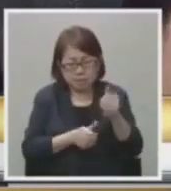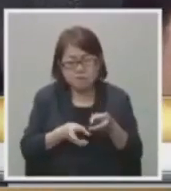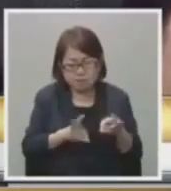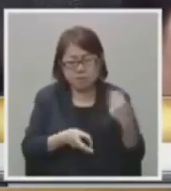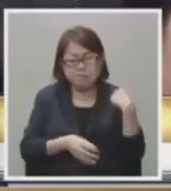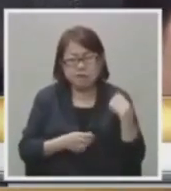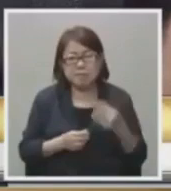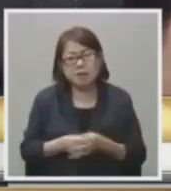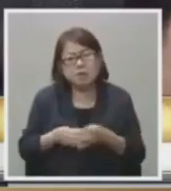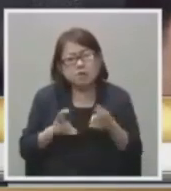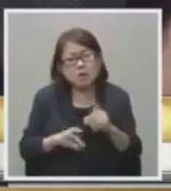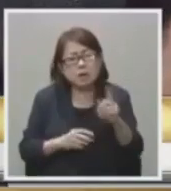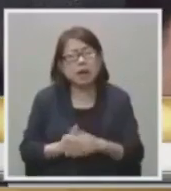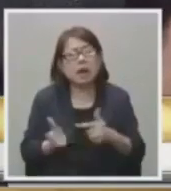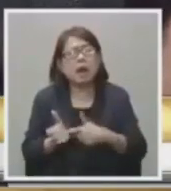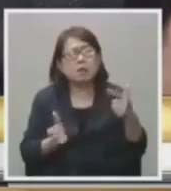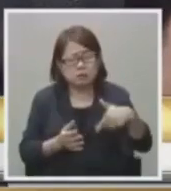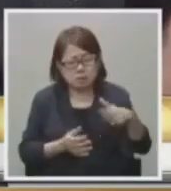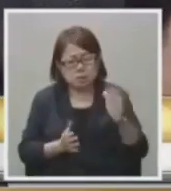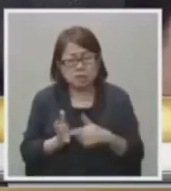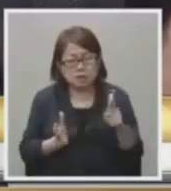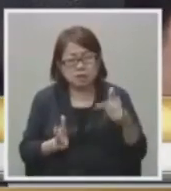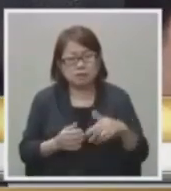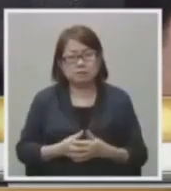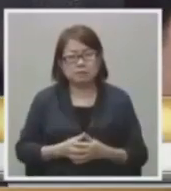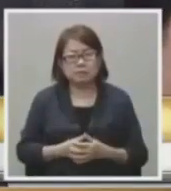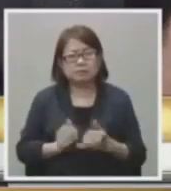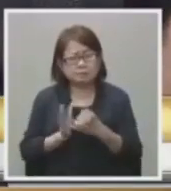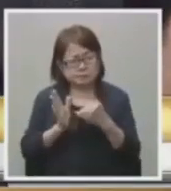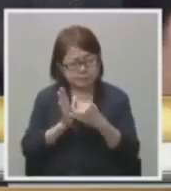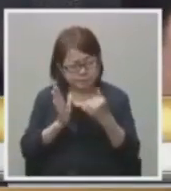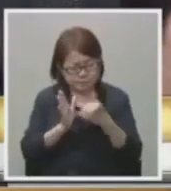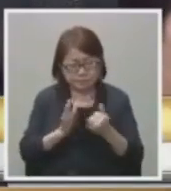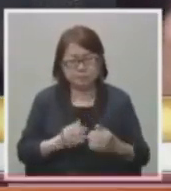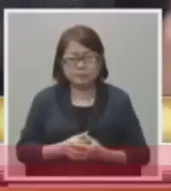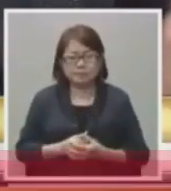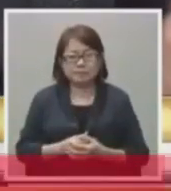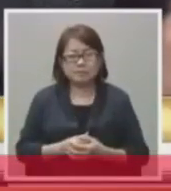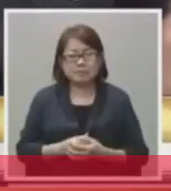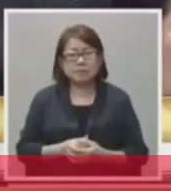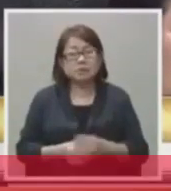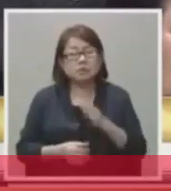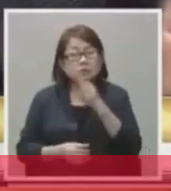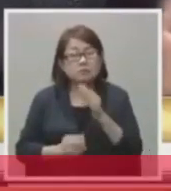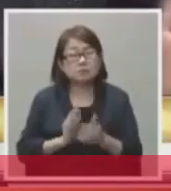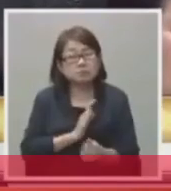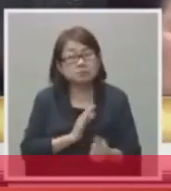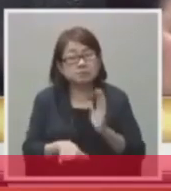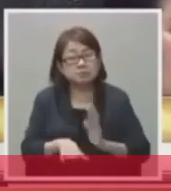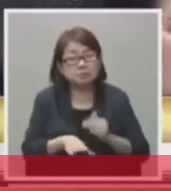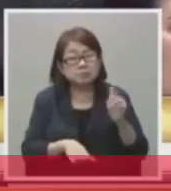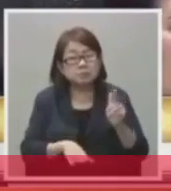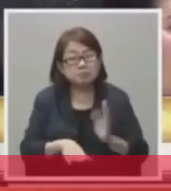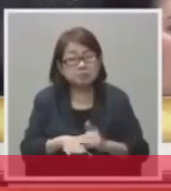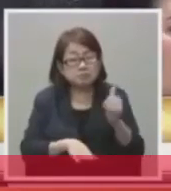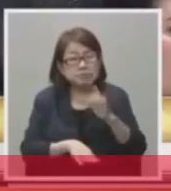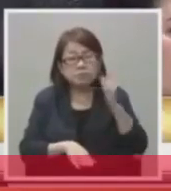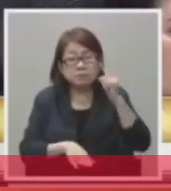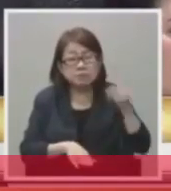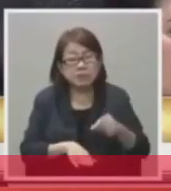ธีแก้คือให้ท่านลาออกง่ายมากเลยถ้าไม่มีความสามารถคนอื่นเขาจะได้ท